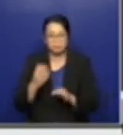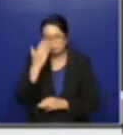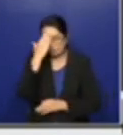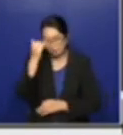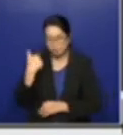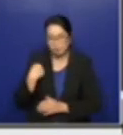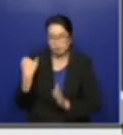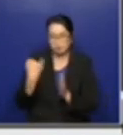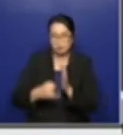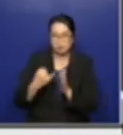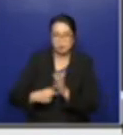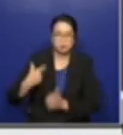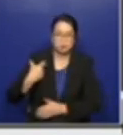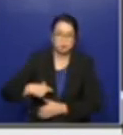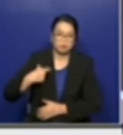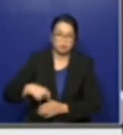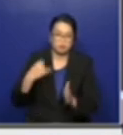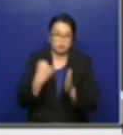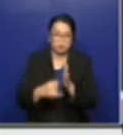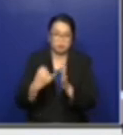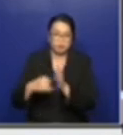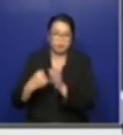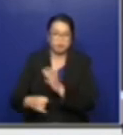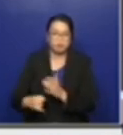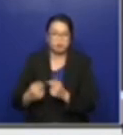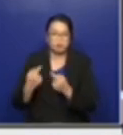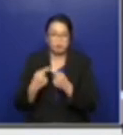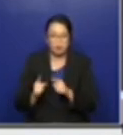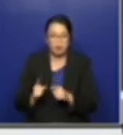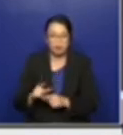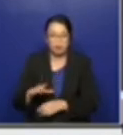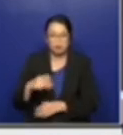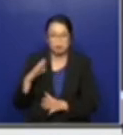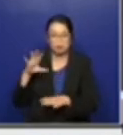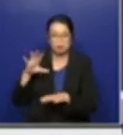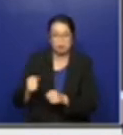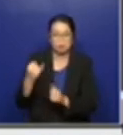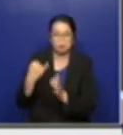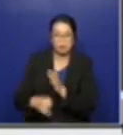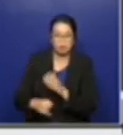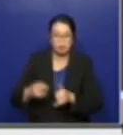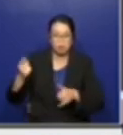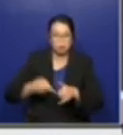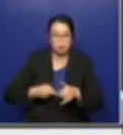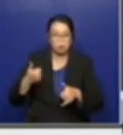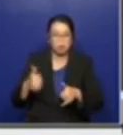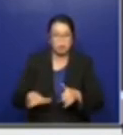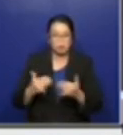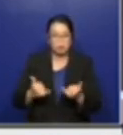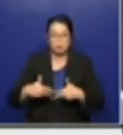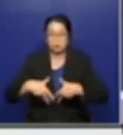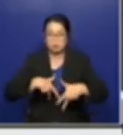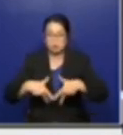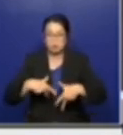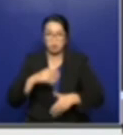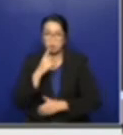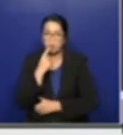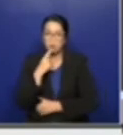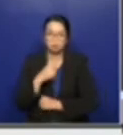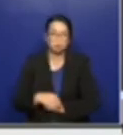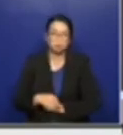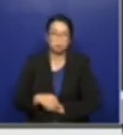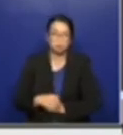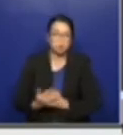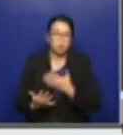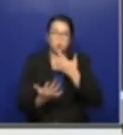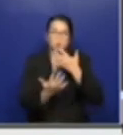คดีนะครับที่ผู้กระทำผิดแล้วไม่สามารถที่เอาผิดได้โดยเฉพาะปัจจุบันนี้ประชาชนมีคำพูดว่าคุ